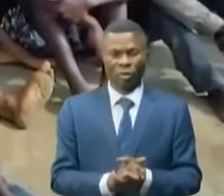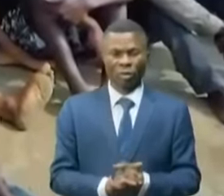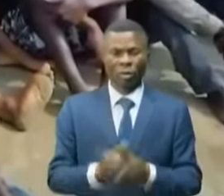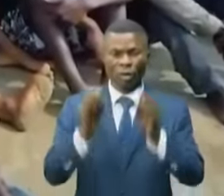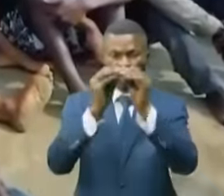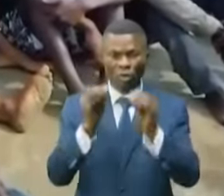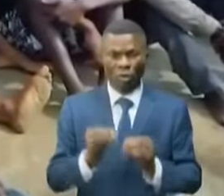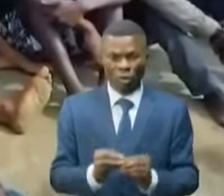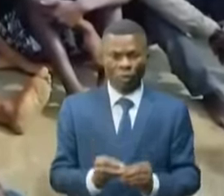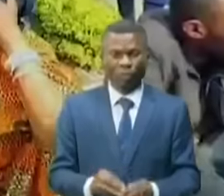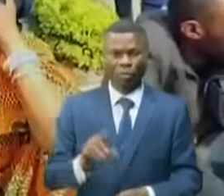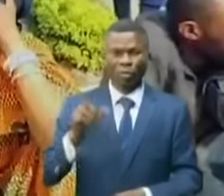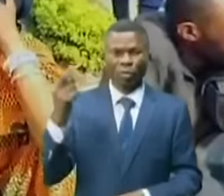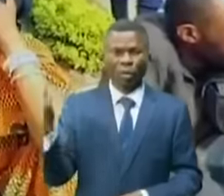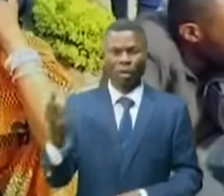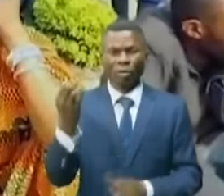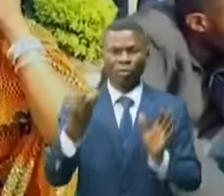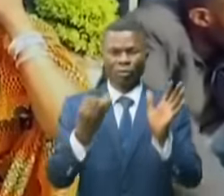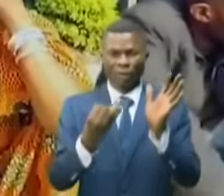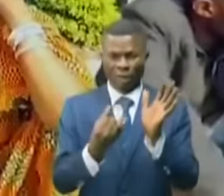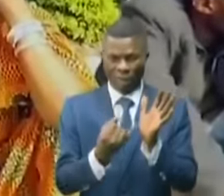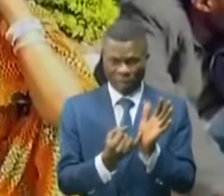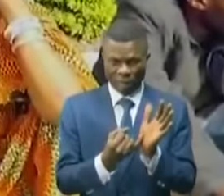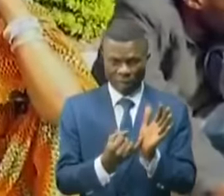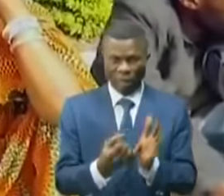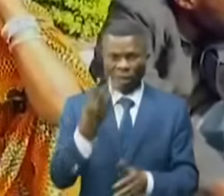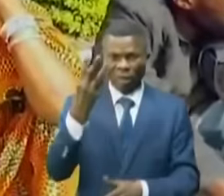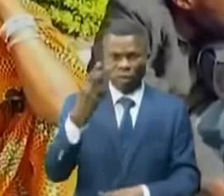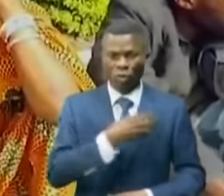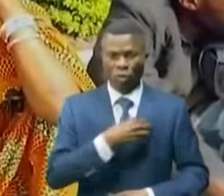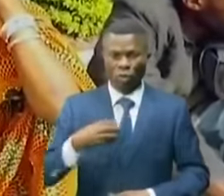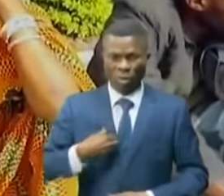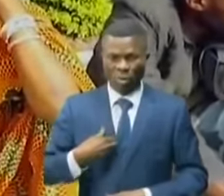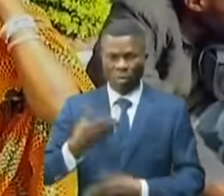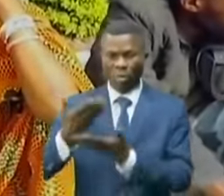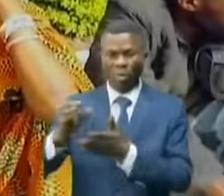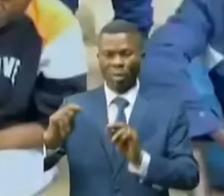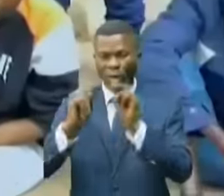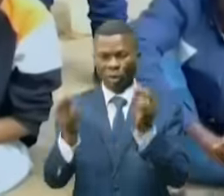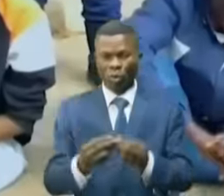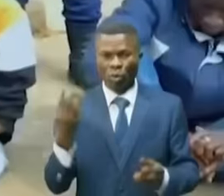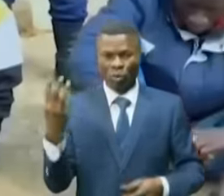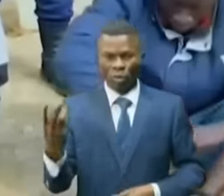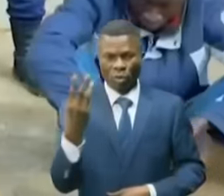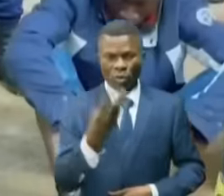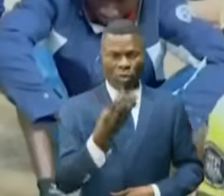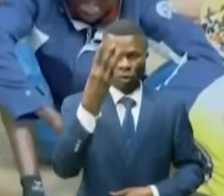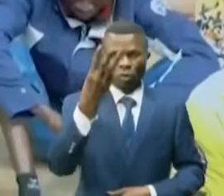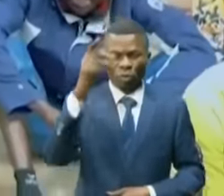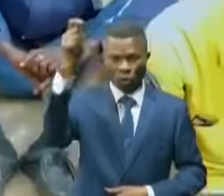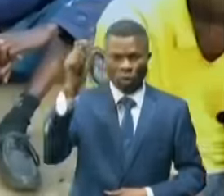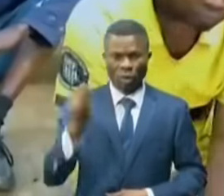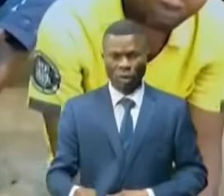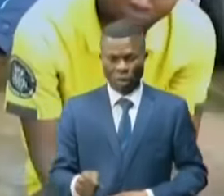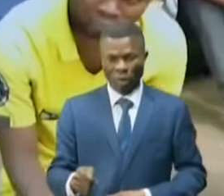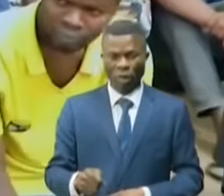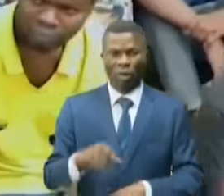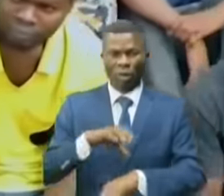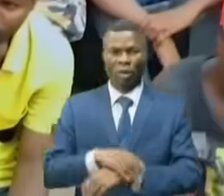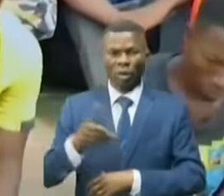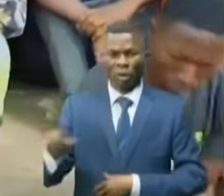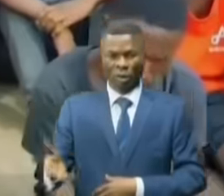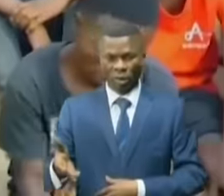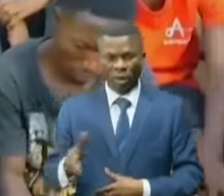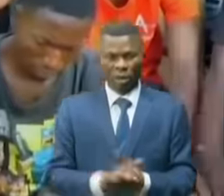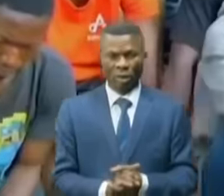au total 26 dont 3 femmes réparties en 3 groupes parmi lesquels 3 militaires incontrôlés. Il s'agit